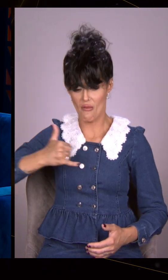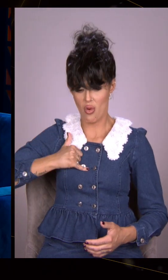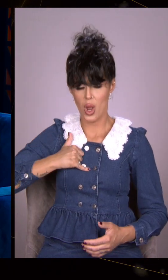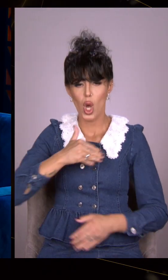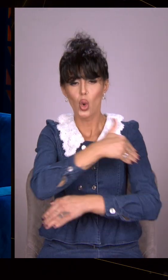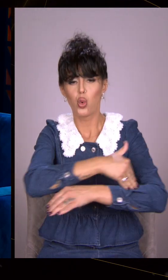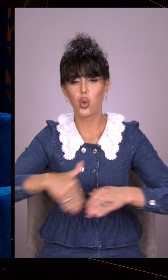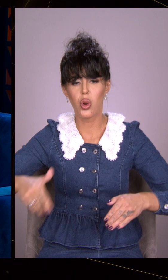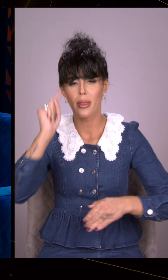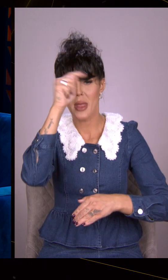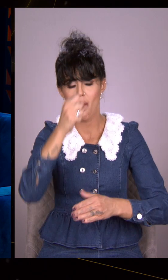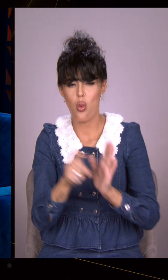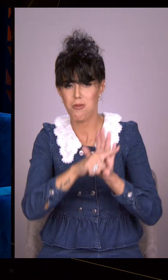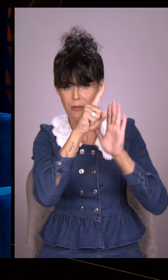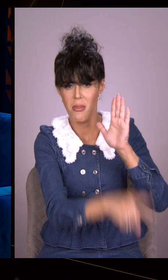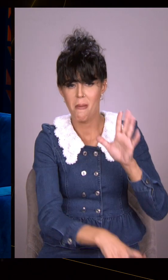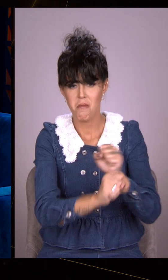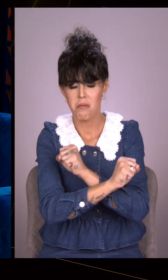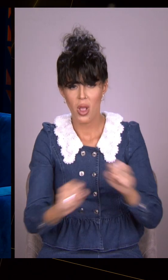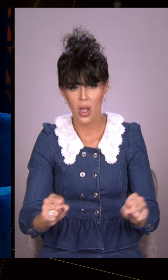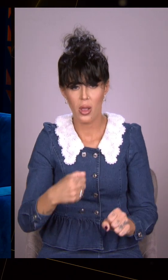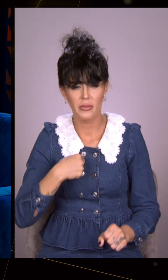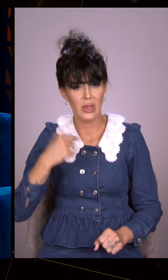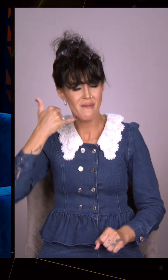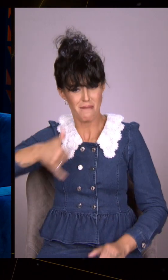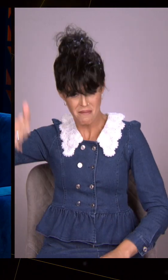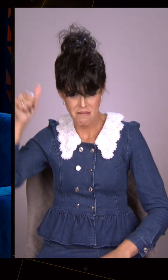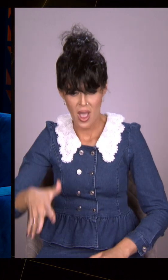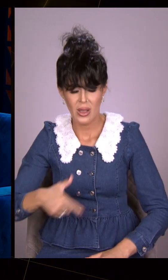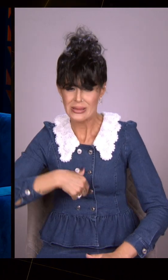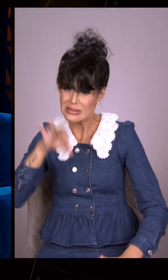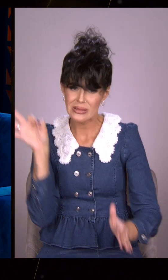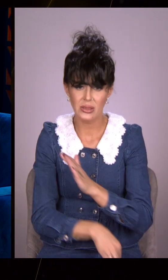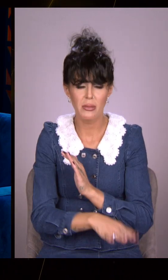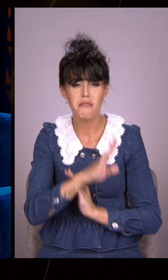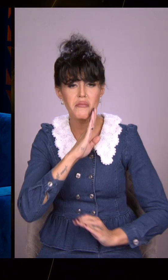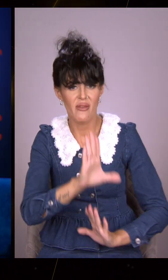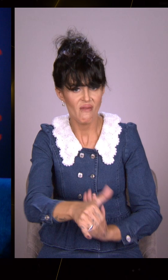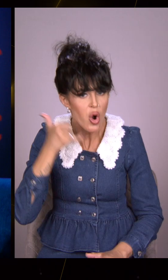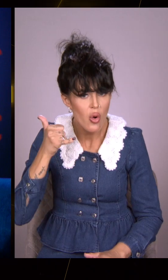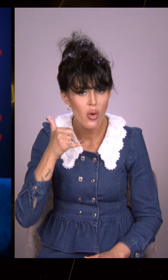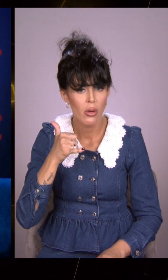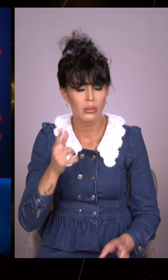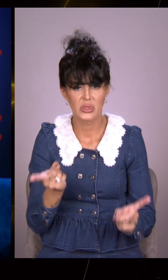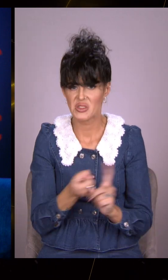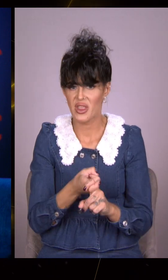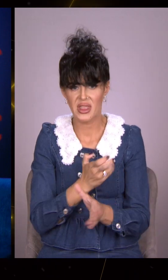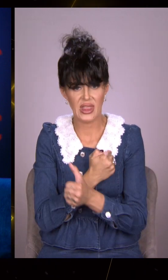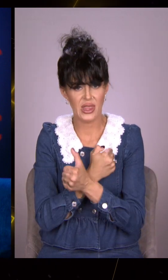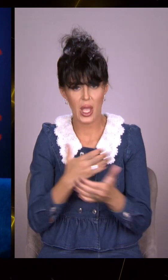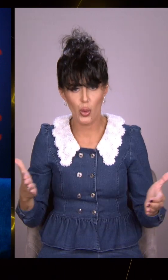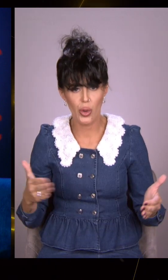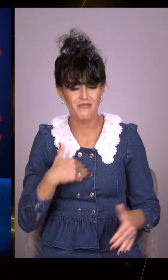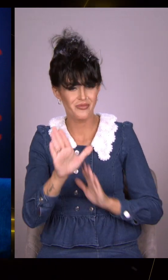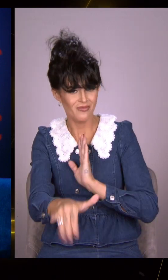упала бомба. От. І я зразу кинула трубку, я набрала свою маму, зв'язку з нею не було, набрала наступний